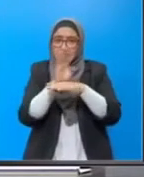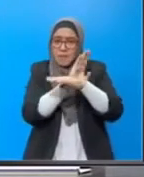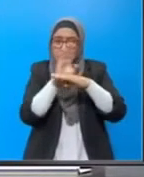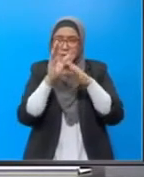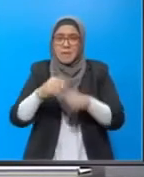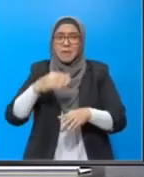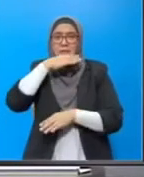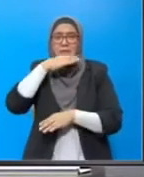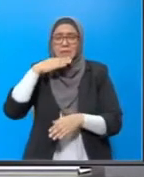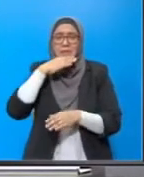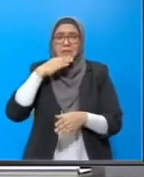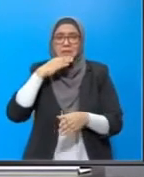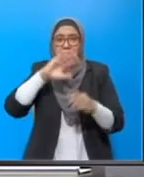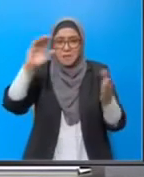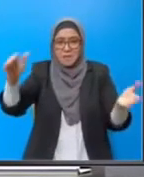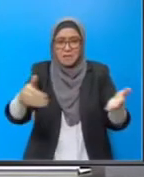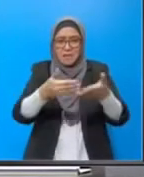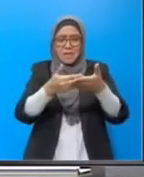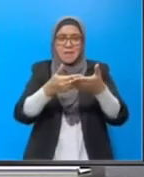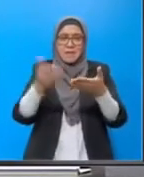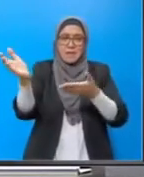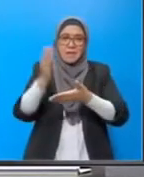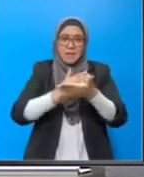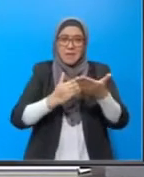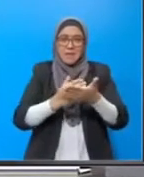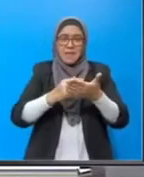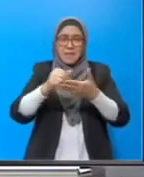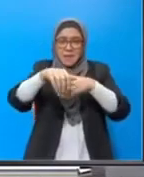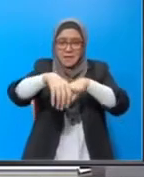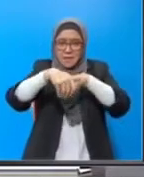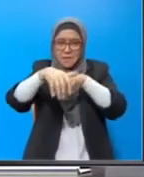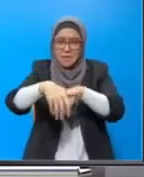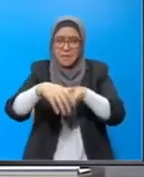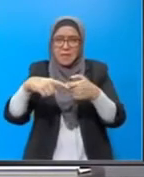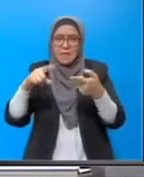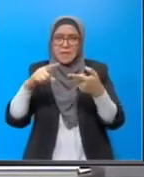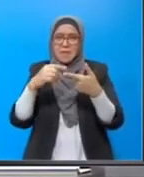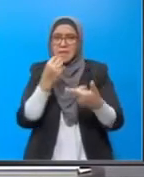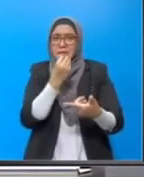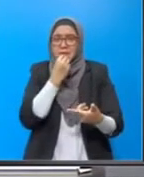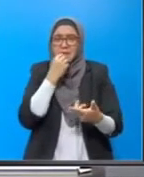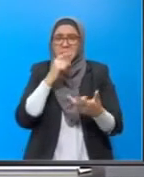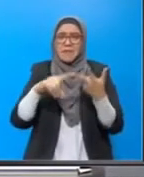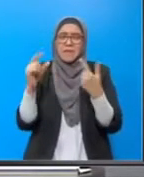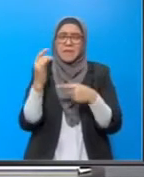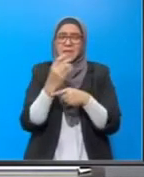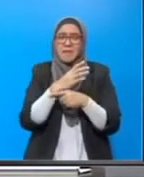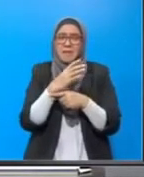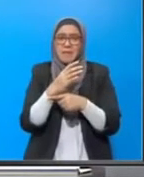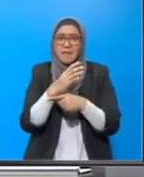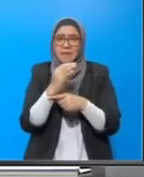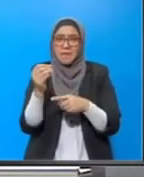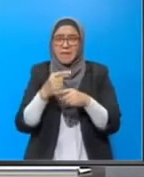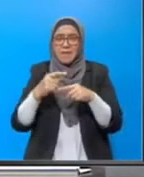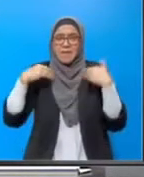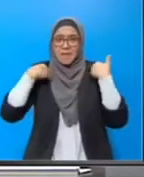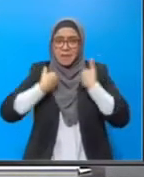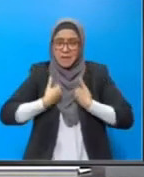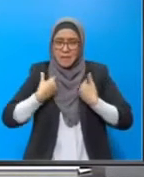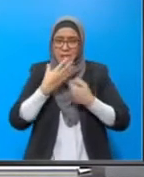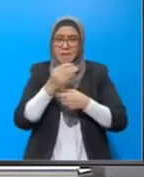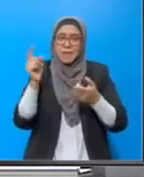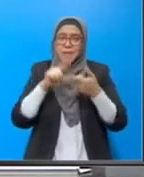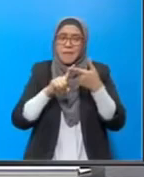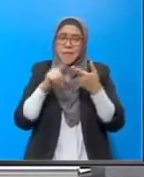ternakkan di sampai sek tanaman perikanan dan industri makanan Scope ternakkan adalah terbuka kepada hampir